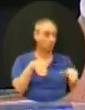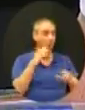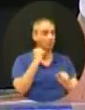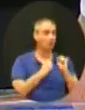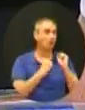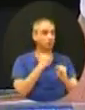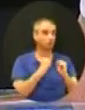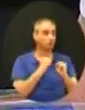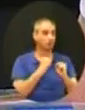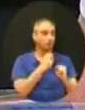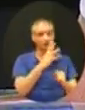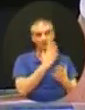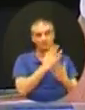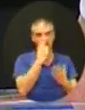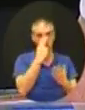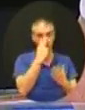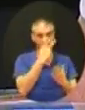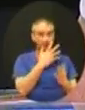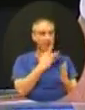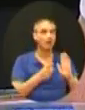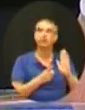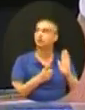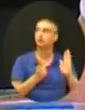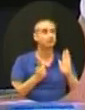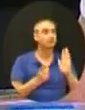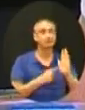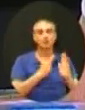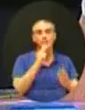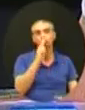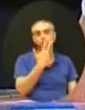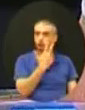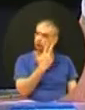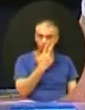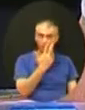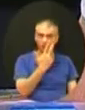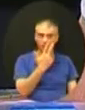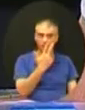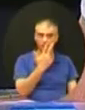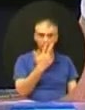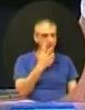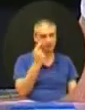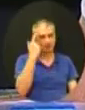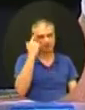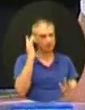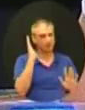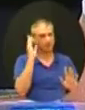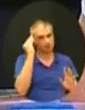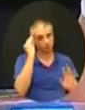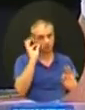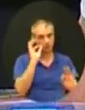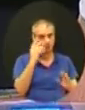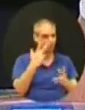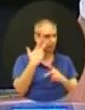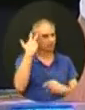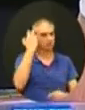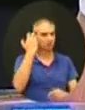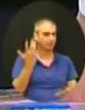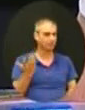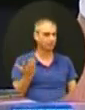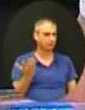קשה, שניסתה כבר בפעם השלישית, אם אני לא טועה, לשים קץ